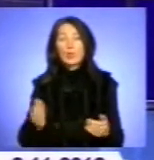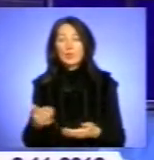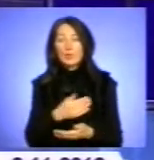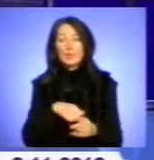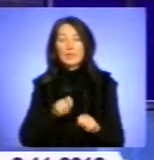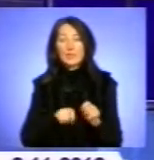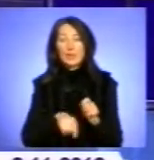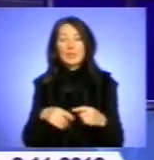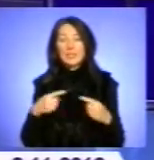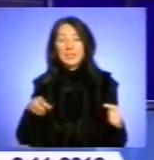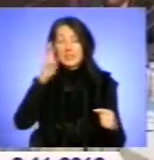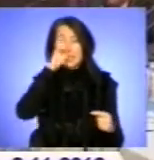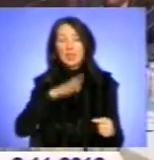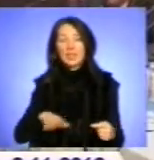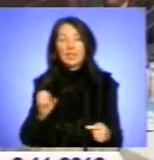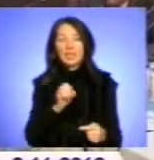Деталі у репортажі.